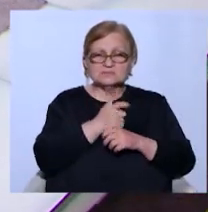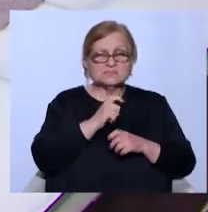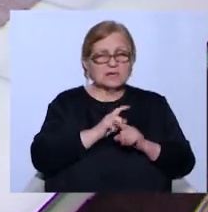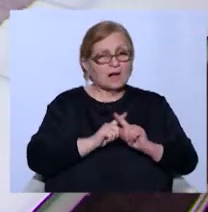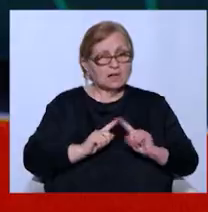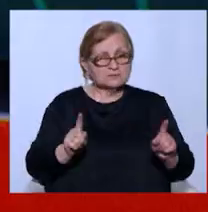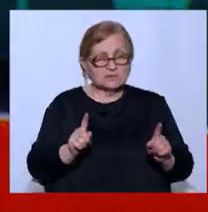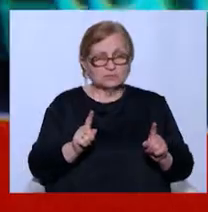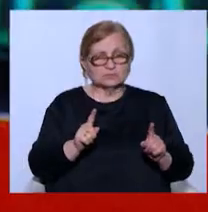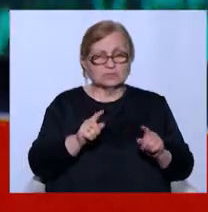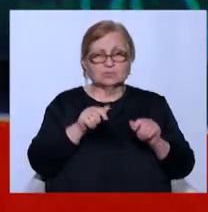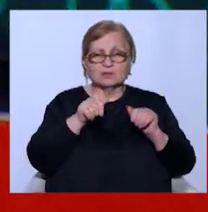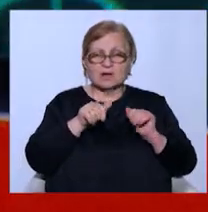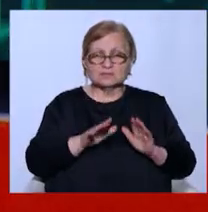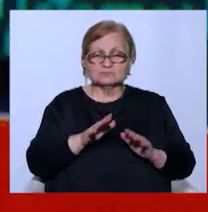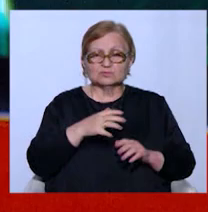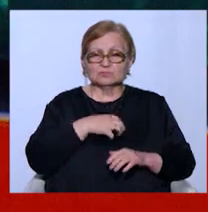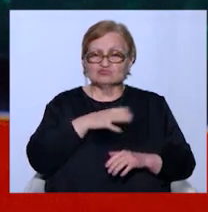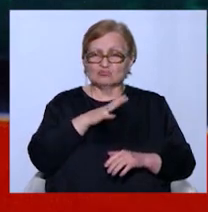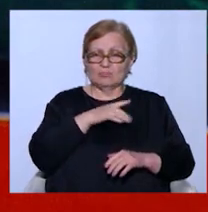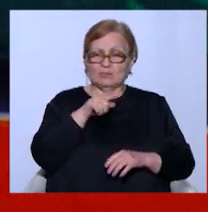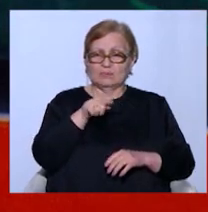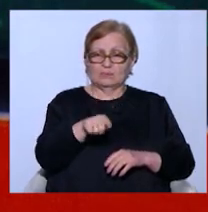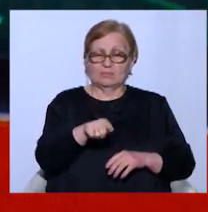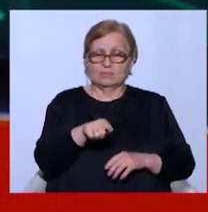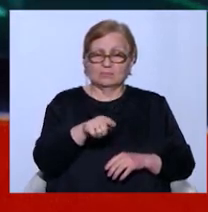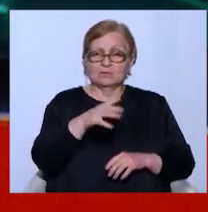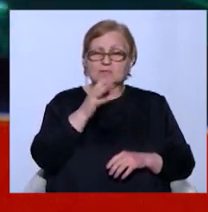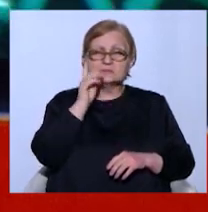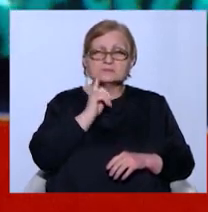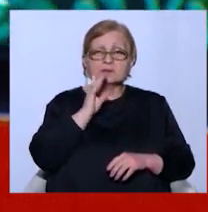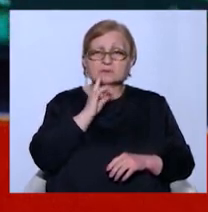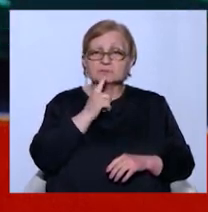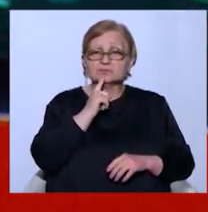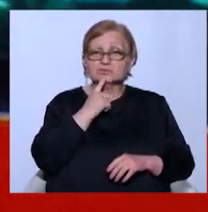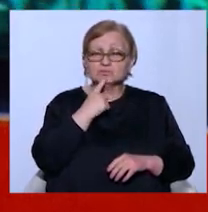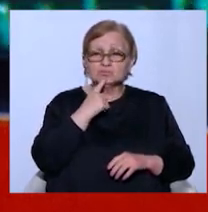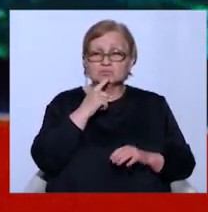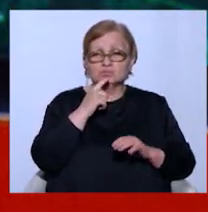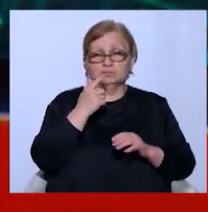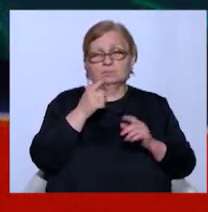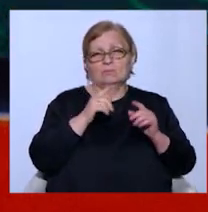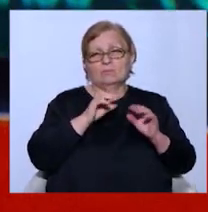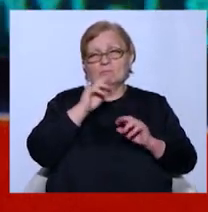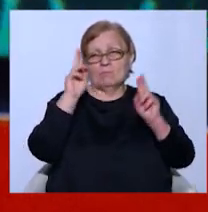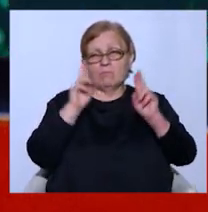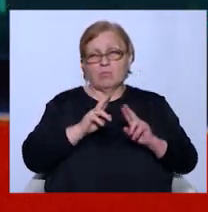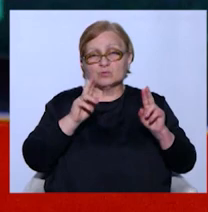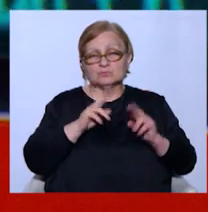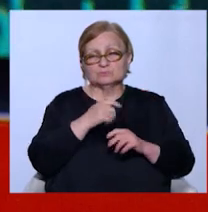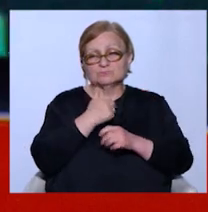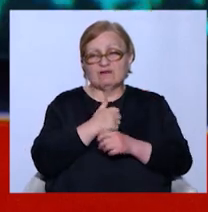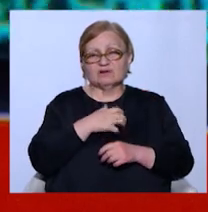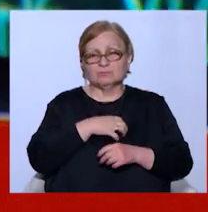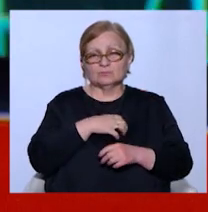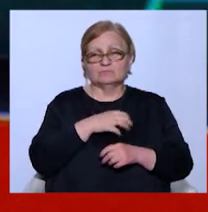განსაკუთრებული მნიშვნელობა, გადამწყვეტი მნიშვნელობა მიიღო. მაგრამ სანამ ჩვენ აი რთულ ფორმულებზე, არც ისე რთულ ფორმულებზე, მაგრამ აი მთავარ